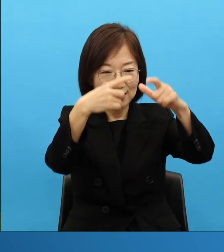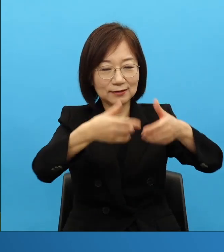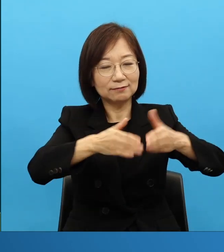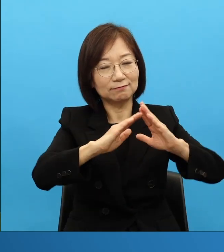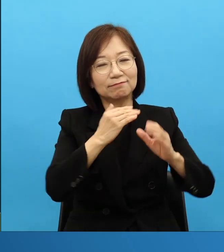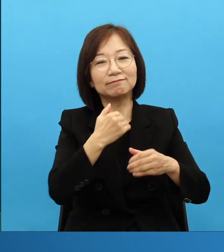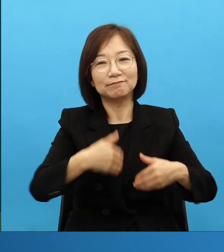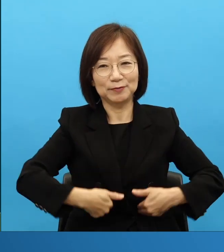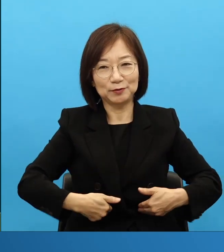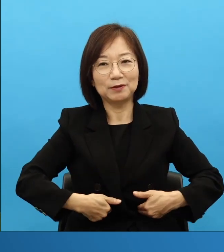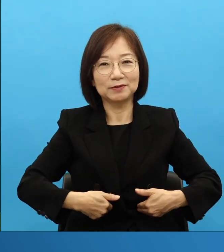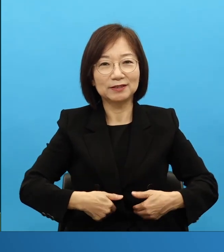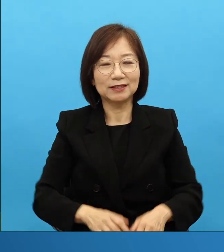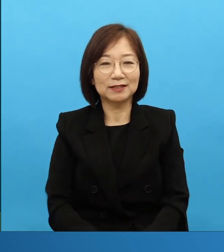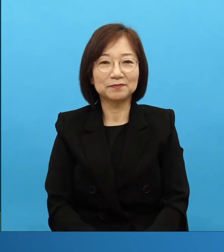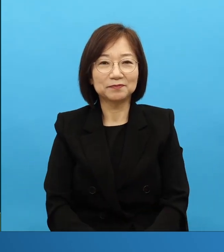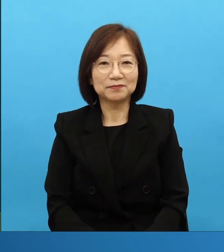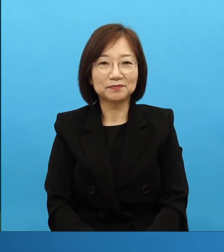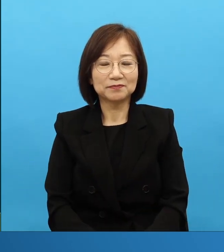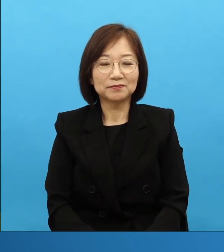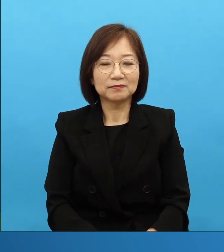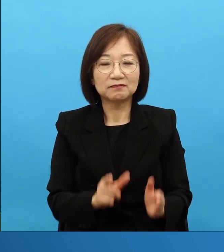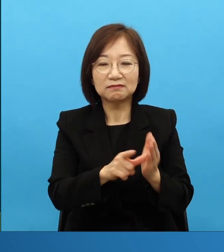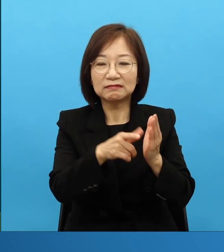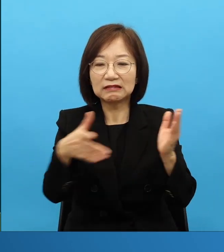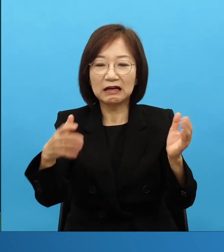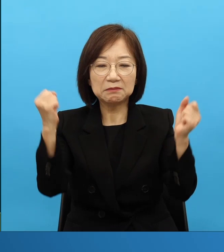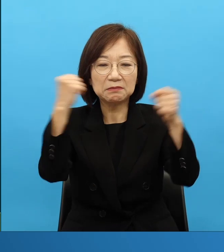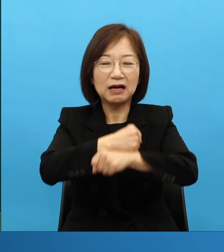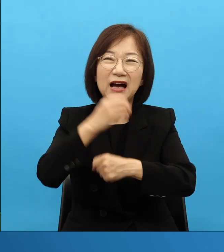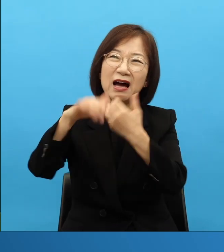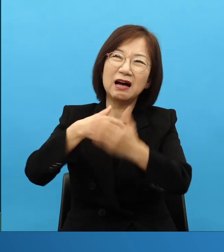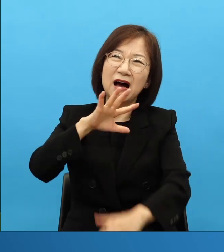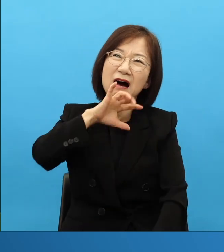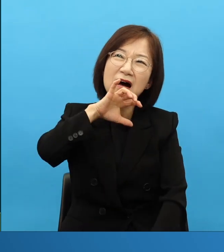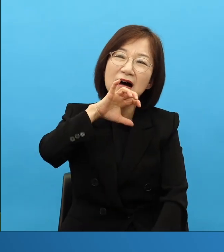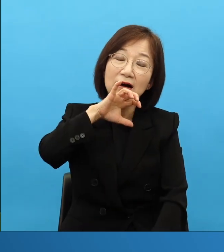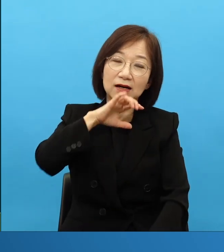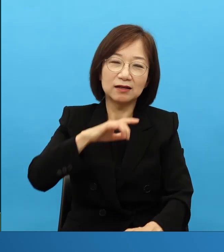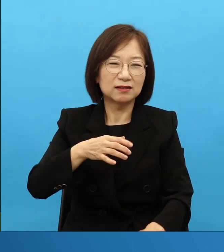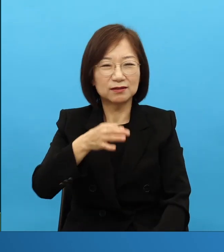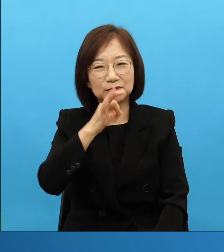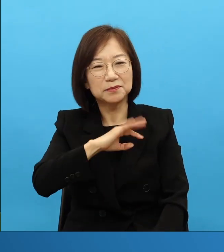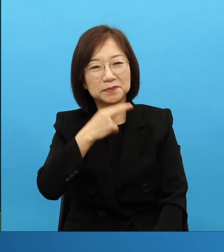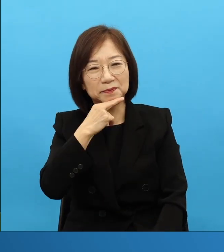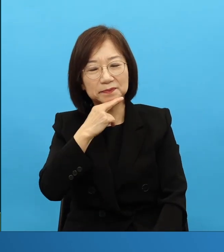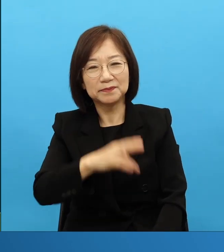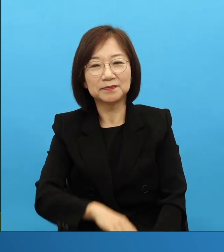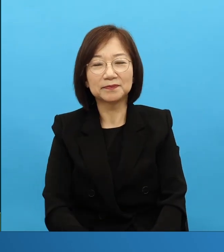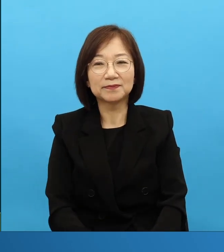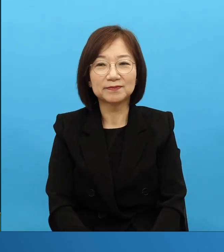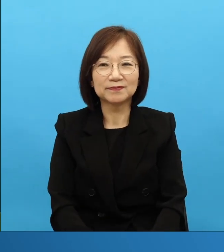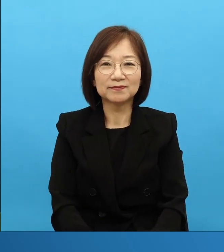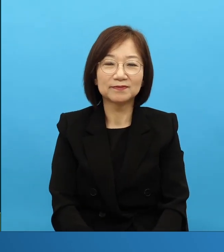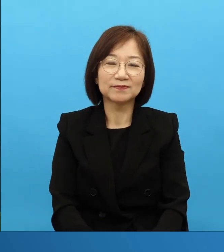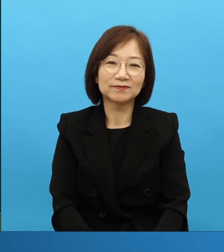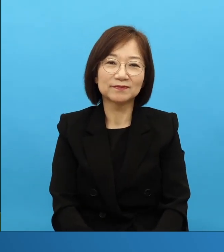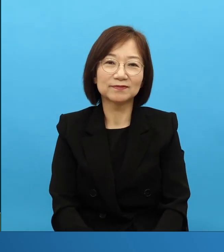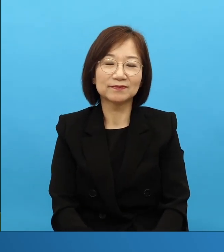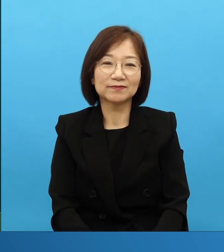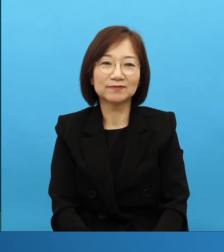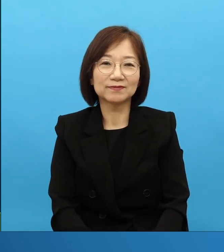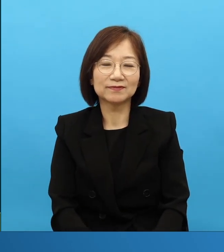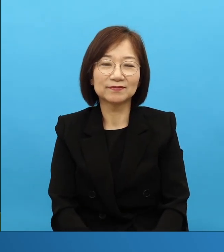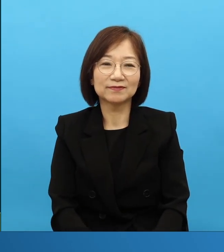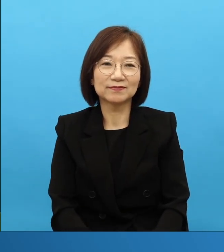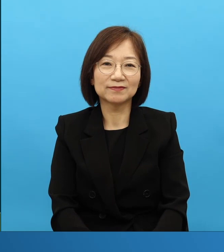망해가지고 하나님 원망하고 아무 소용 없어요. Later on, if you lose this and you fail and 그렇잖아요. complain against God, it does not matter.